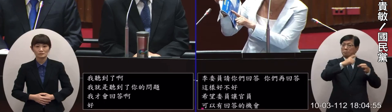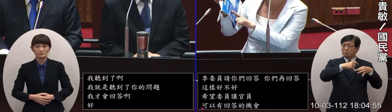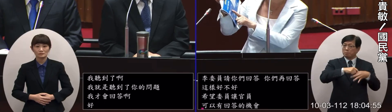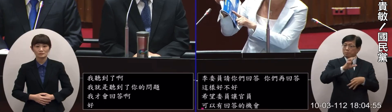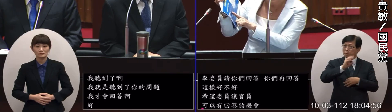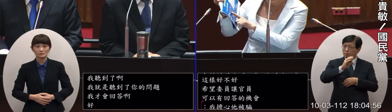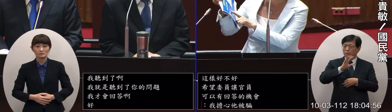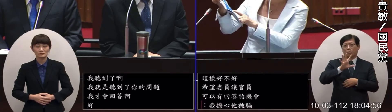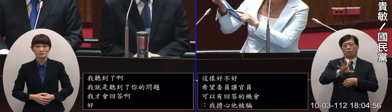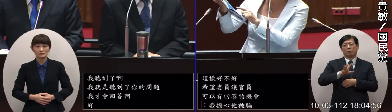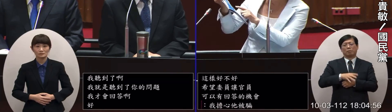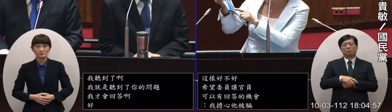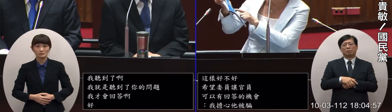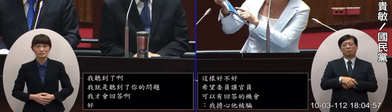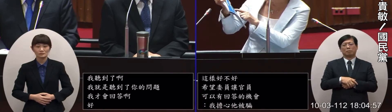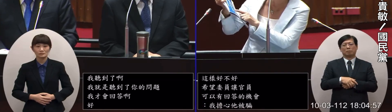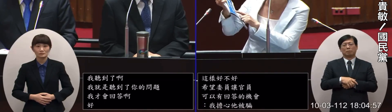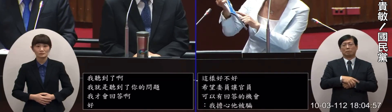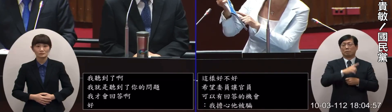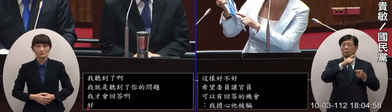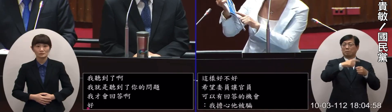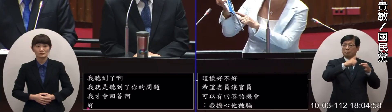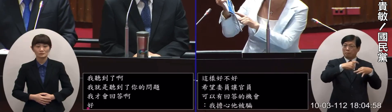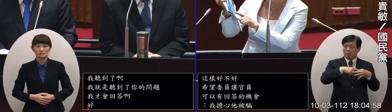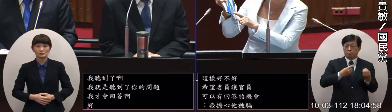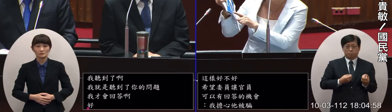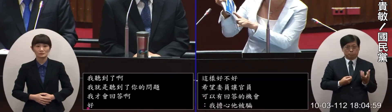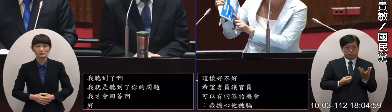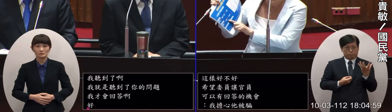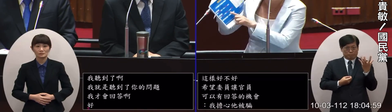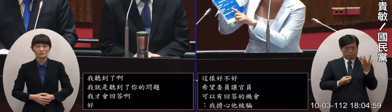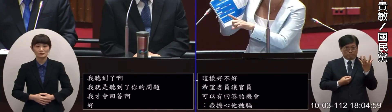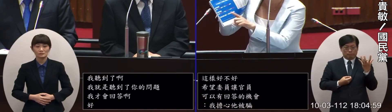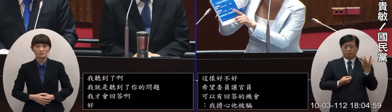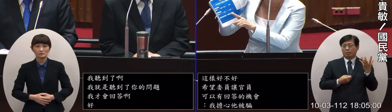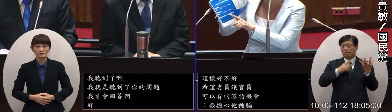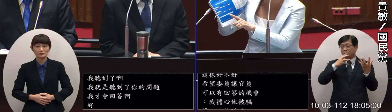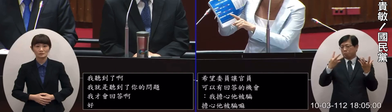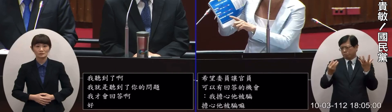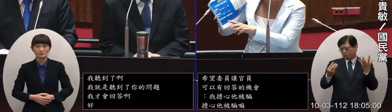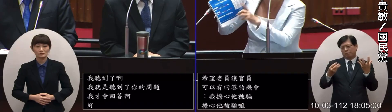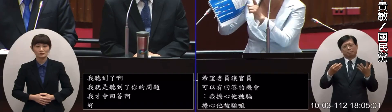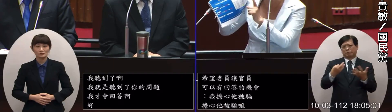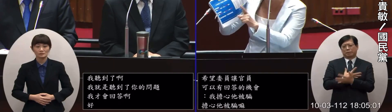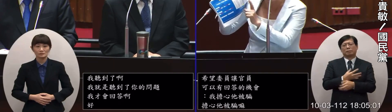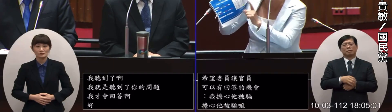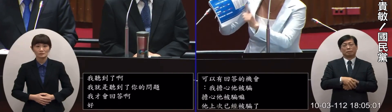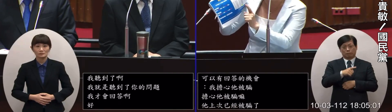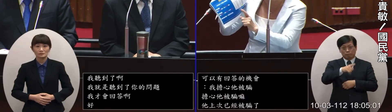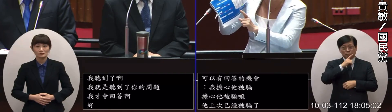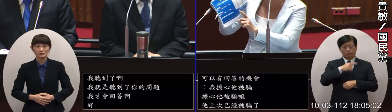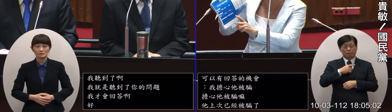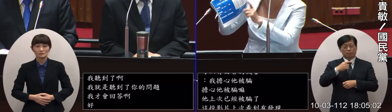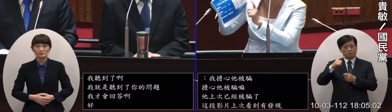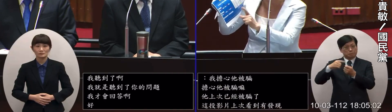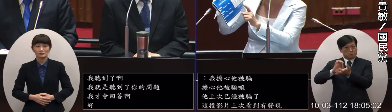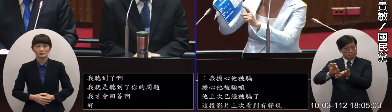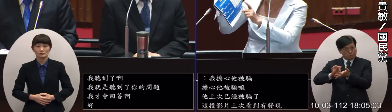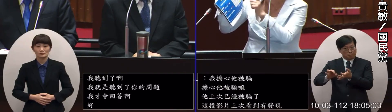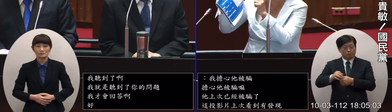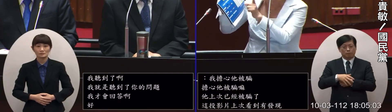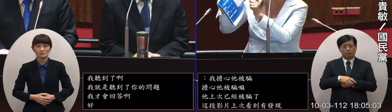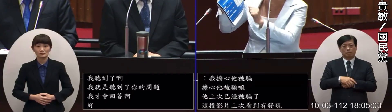入。有税入的成长的幅度还不如税出，你的税出呢是